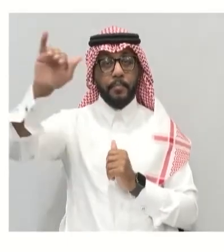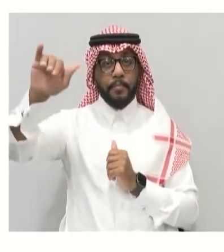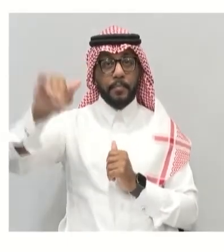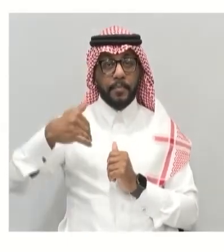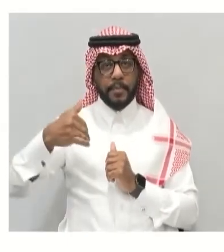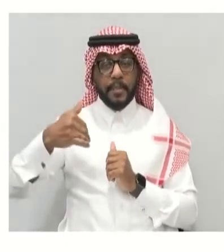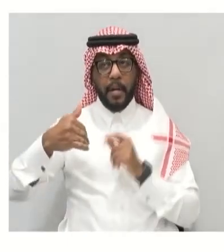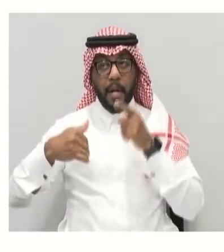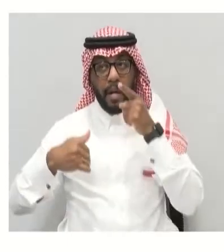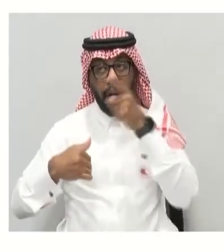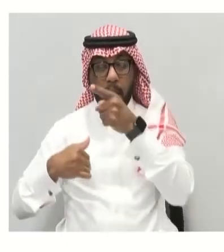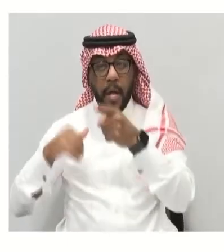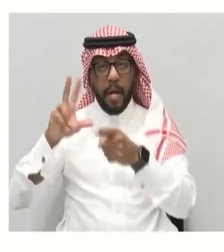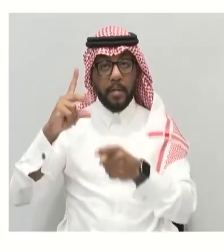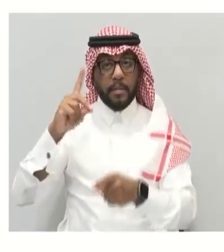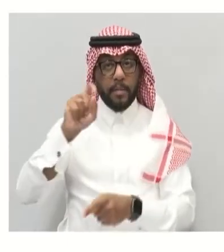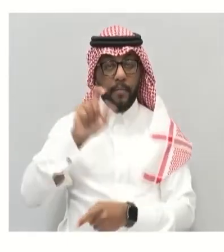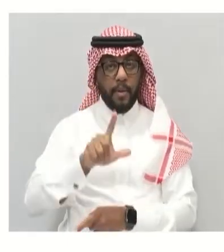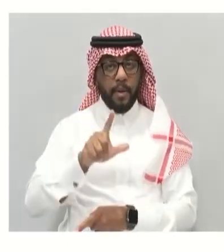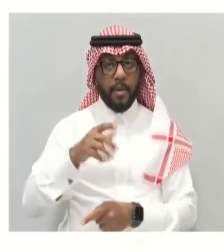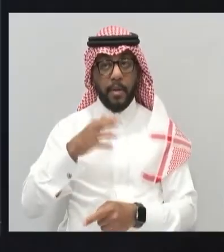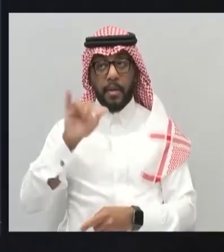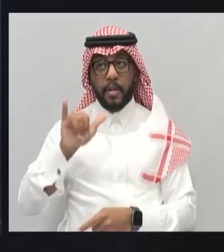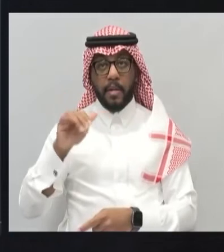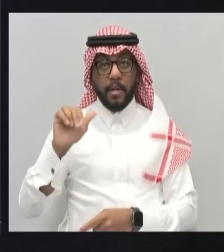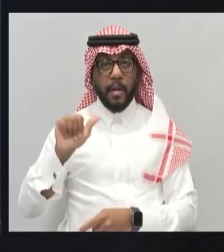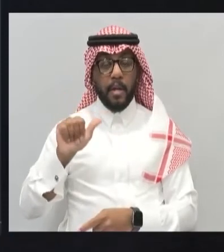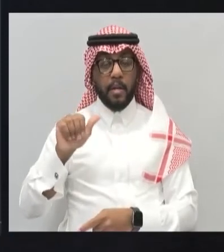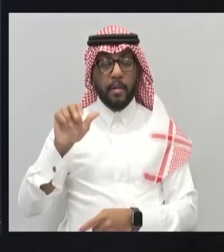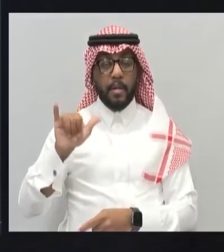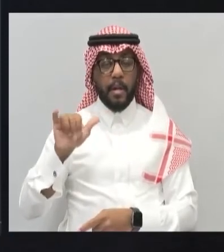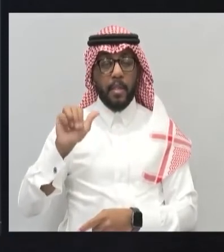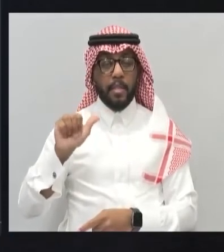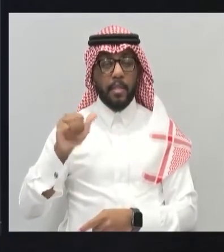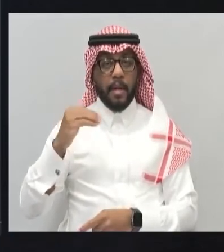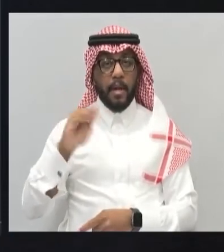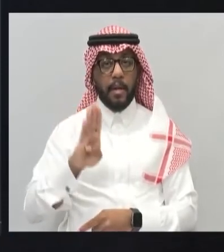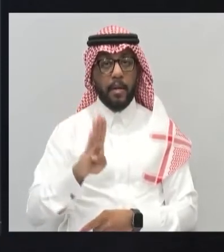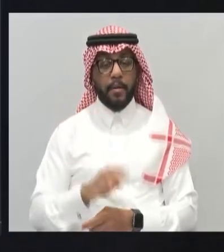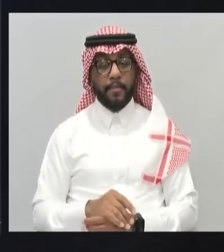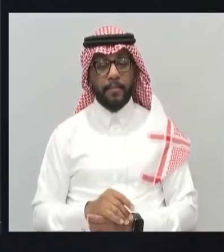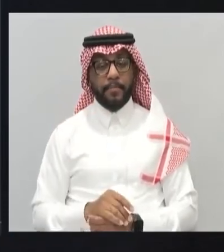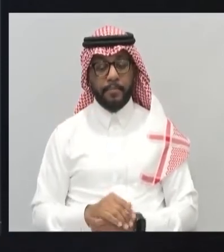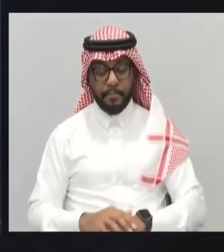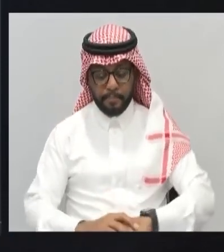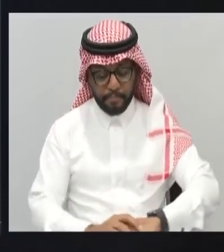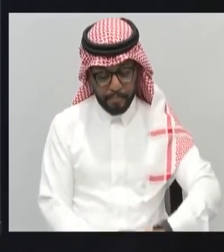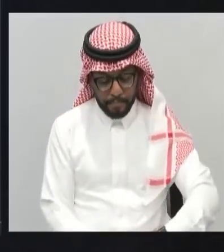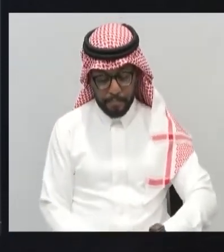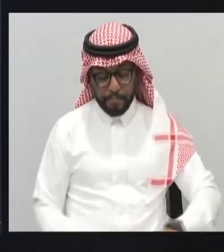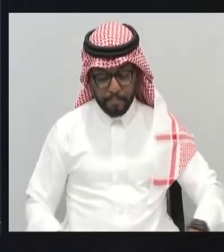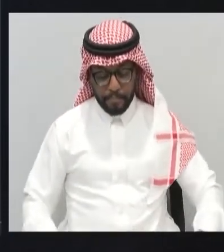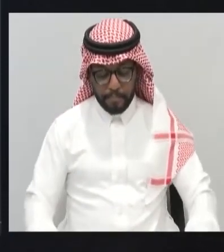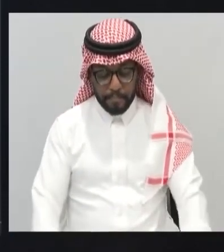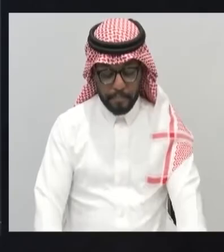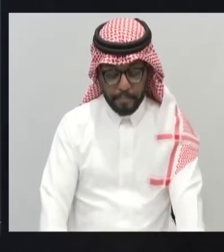الطفل يضحك فجمله يضحك هنا الفاعل ضمير المستتر تكريره هو وهذا الضمير يربط لنا الجمله بما بصاحب